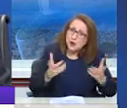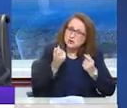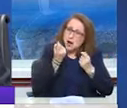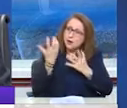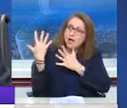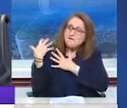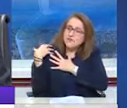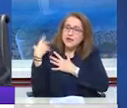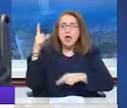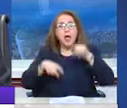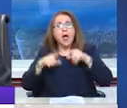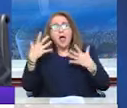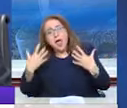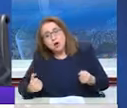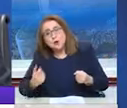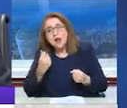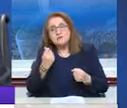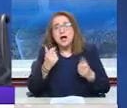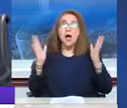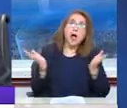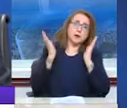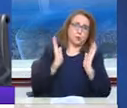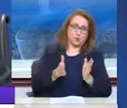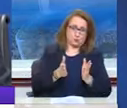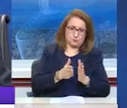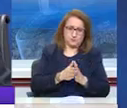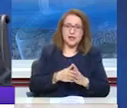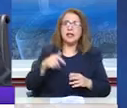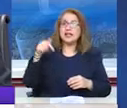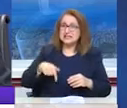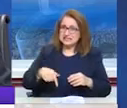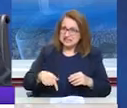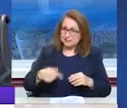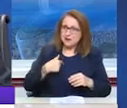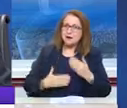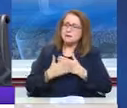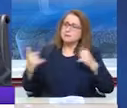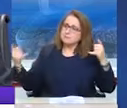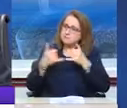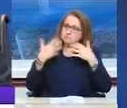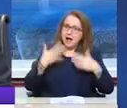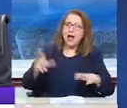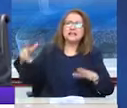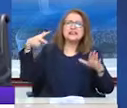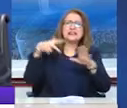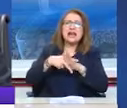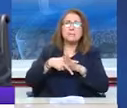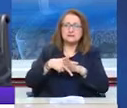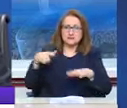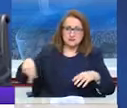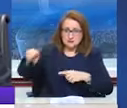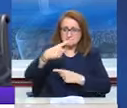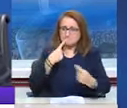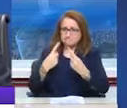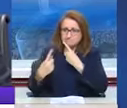Τρίτον, ήδη σήμερα έχουμε νέα συνεννόηση με τις τράπεζες, με τον Υφυπουργό, τον κ. Τσακίρη, για να βρούμε